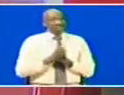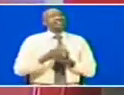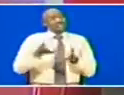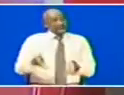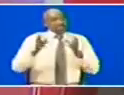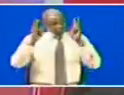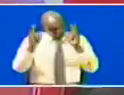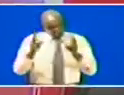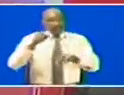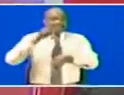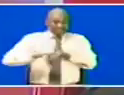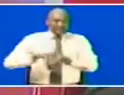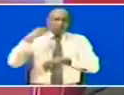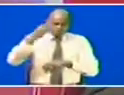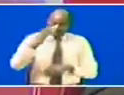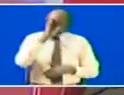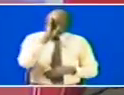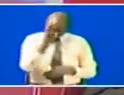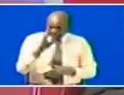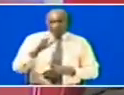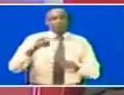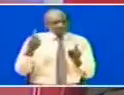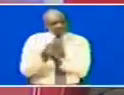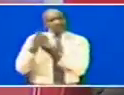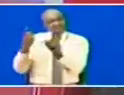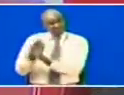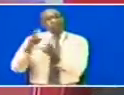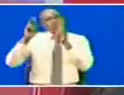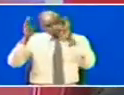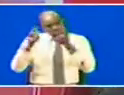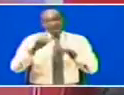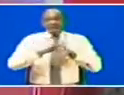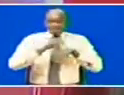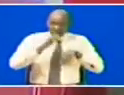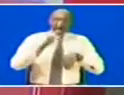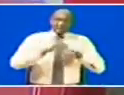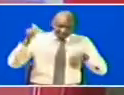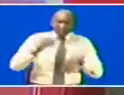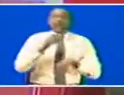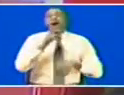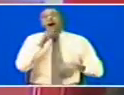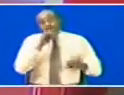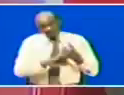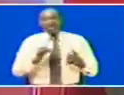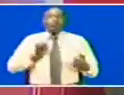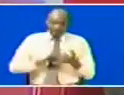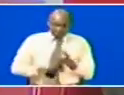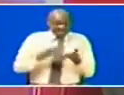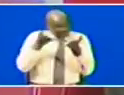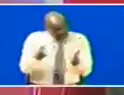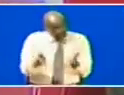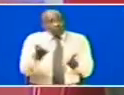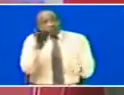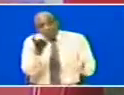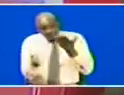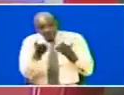nususi ya jinsia. Kila Jumapili tunajadili masuala ambayo yanaathiri mke mume katika jamii yetu. Sasa tukilinganisha ilivyokuwa